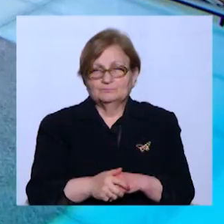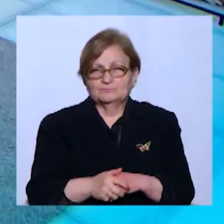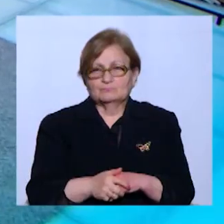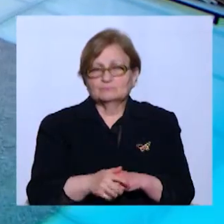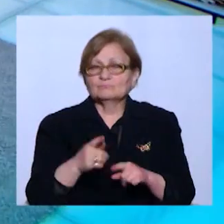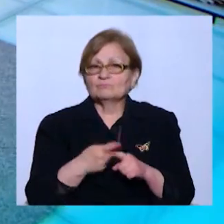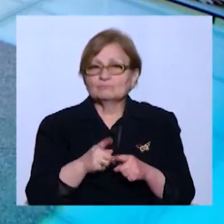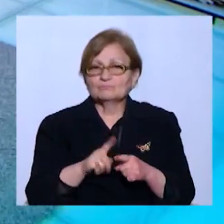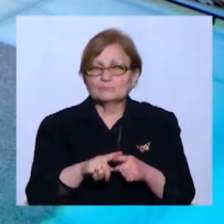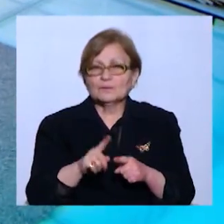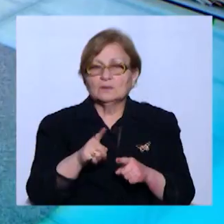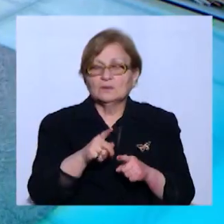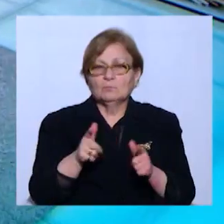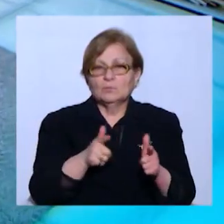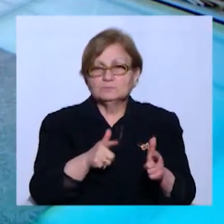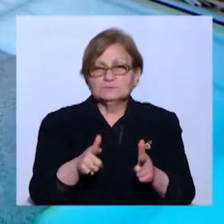ამისათვის მოიმარჯვეთ